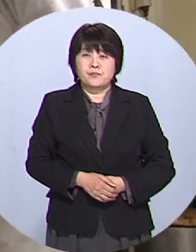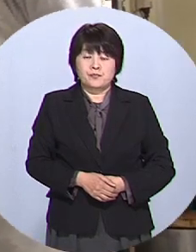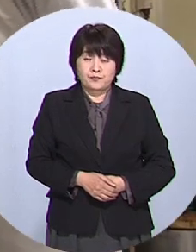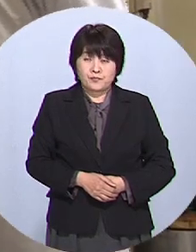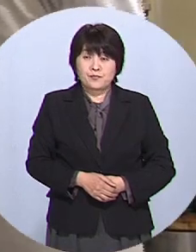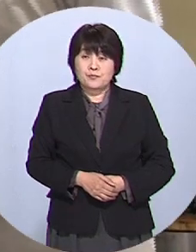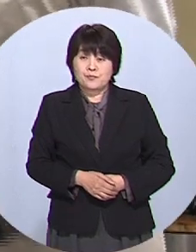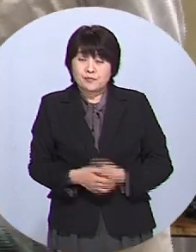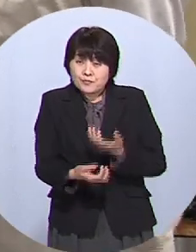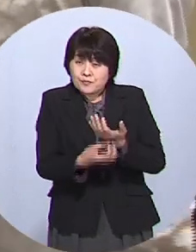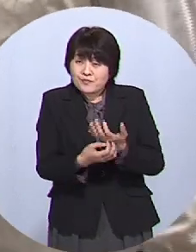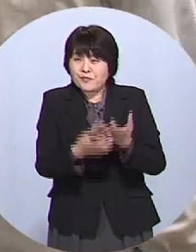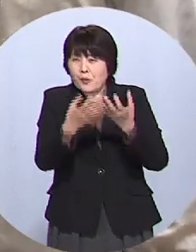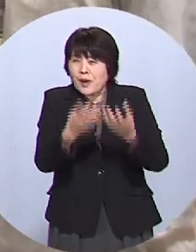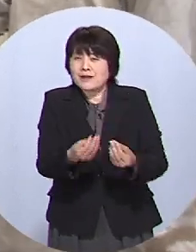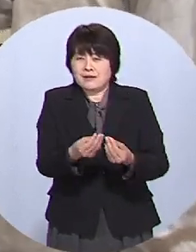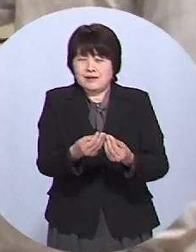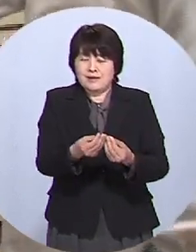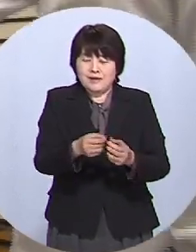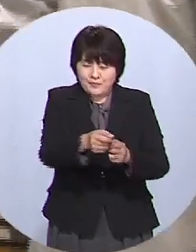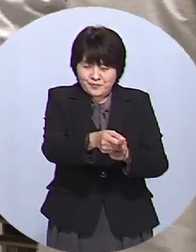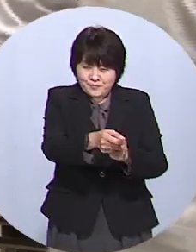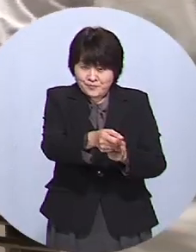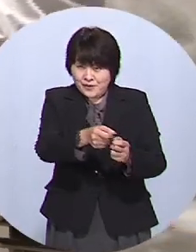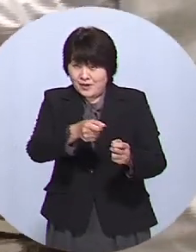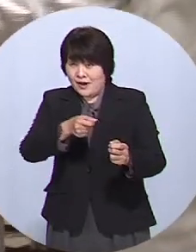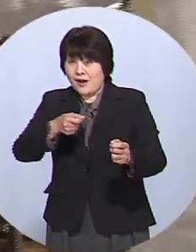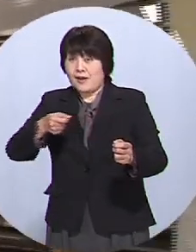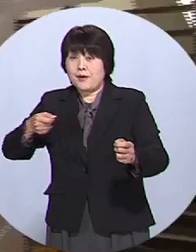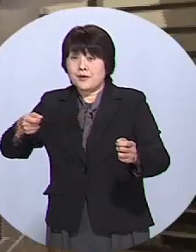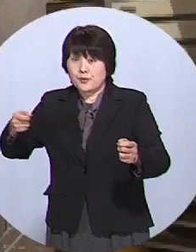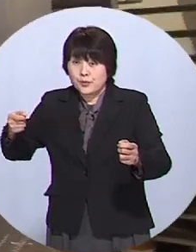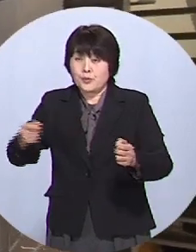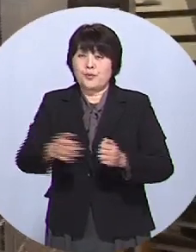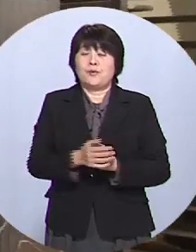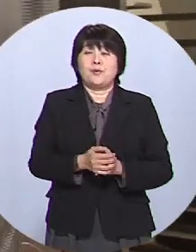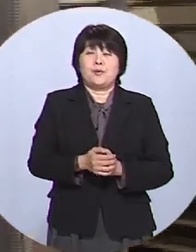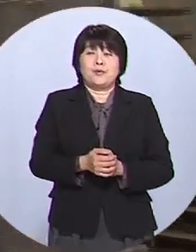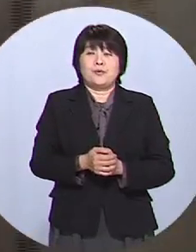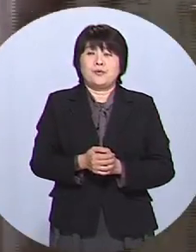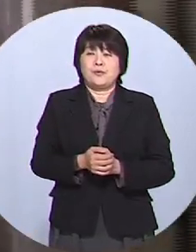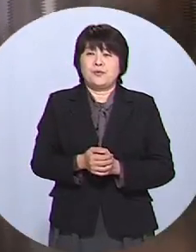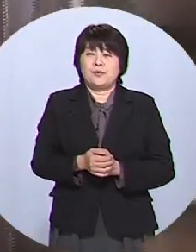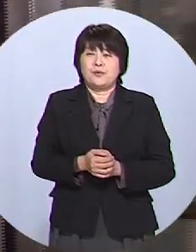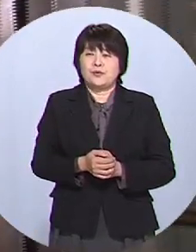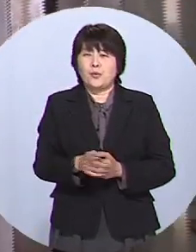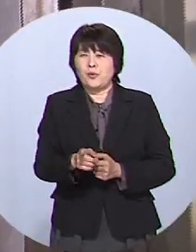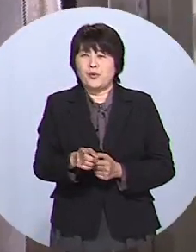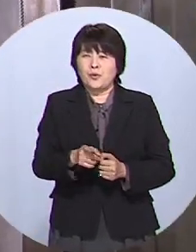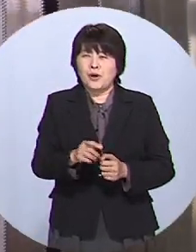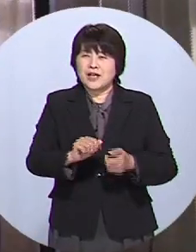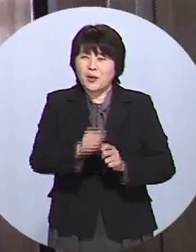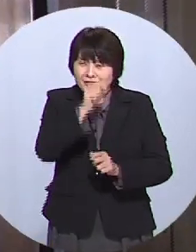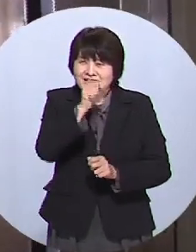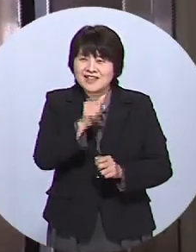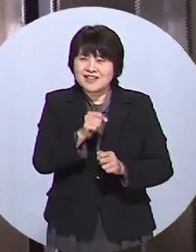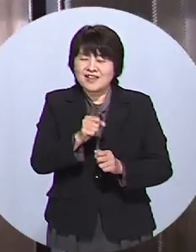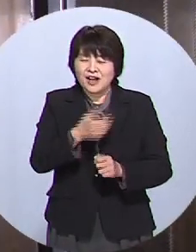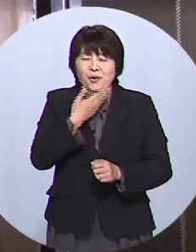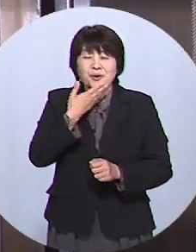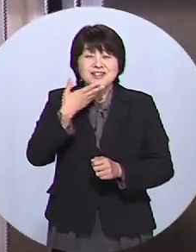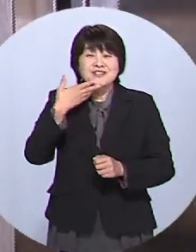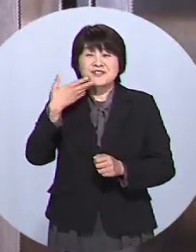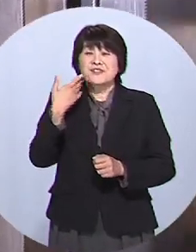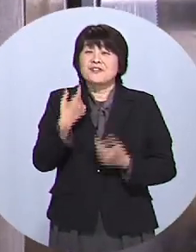さあ焼き上がったようですよ。オーブンの扉を開けると師匠いい色ですね。 おお、美味しそ